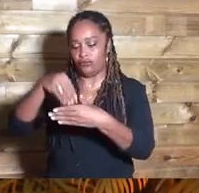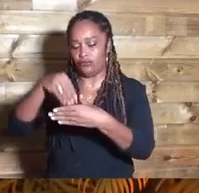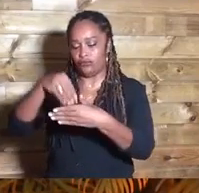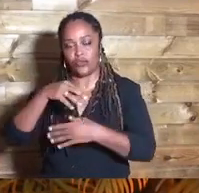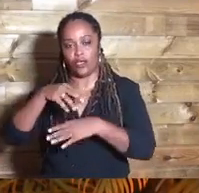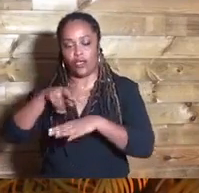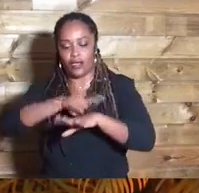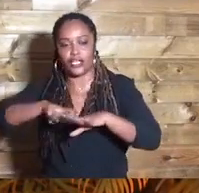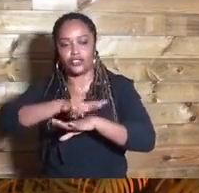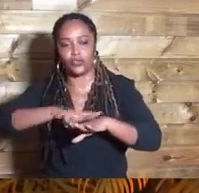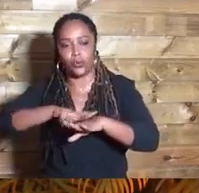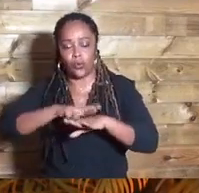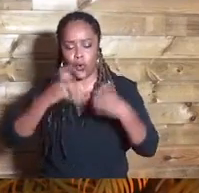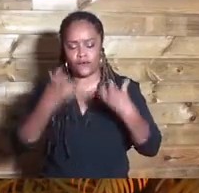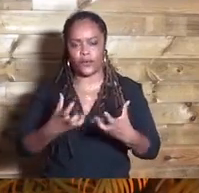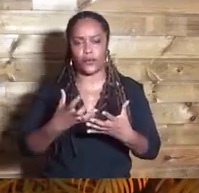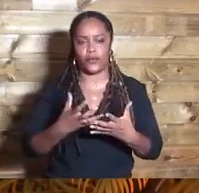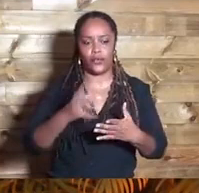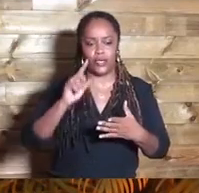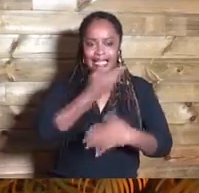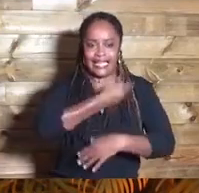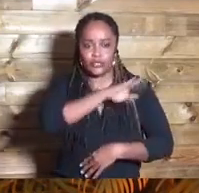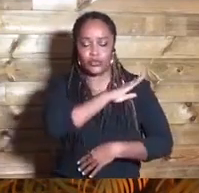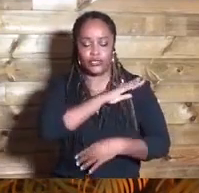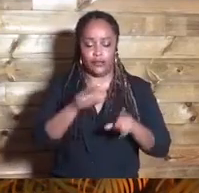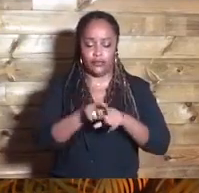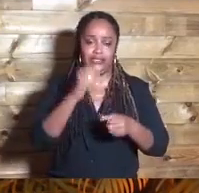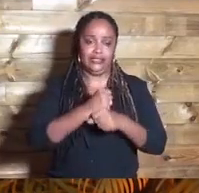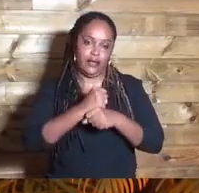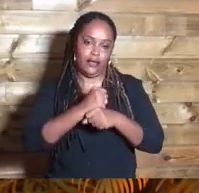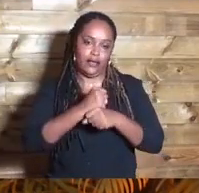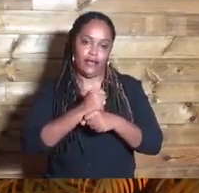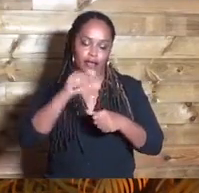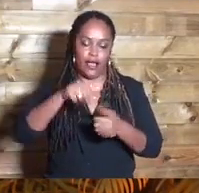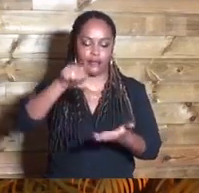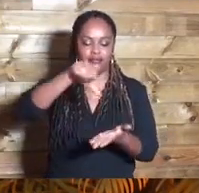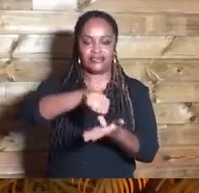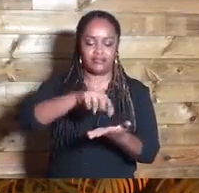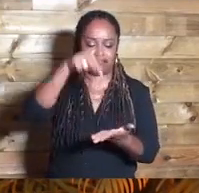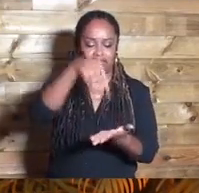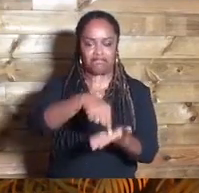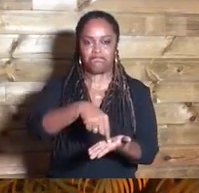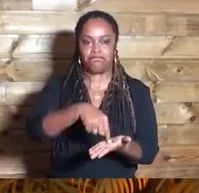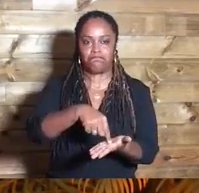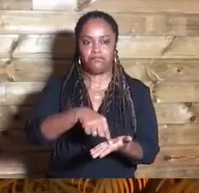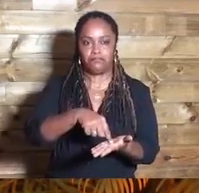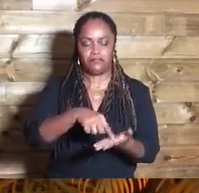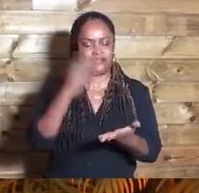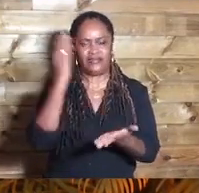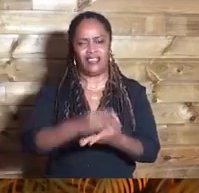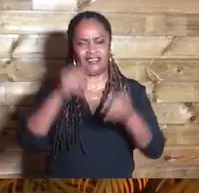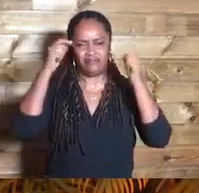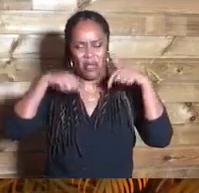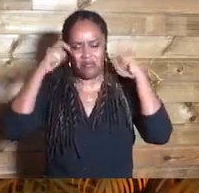c'est d'abord mettre le travail et la responsabilité au centre de notre grand chantier. Assez plairé en nous